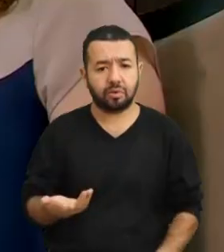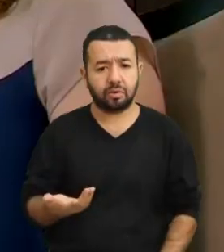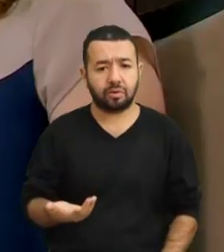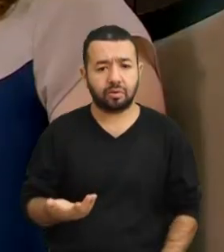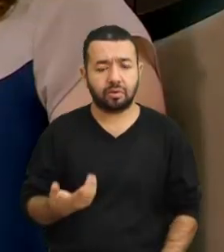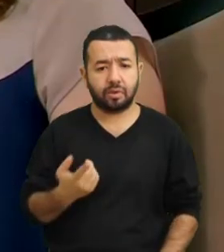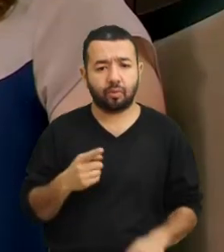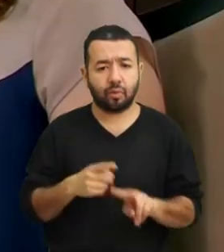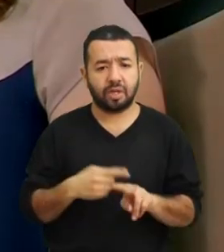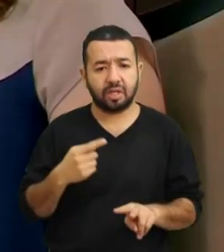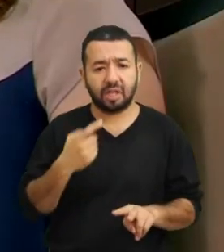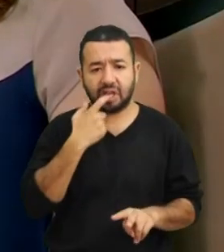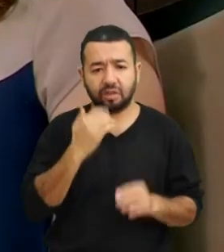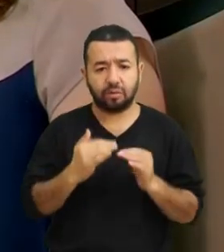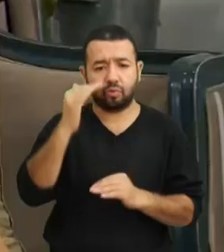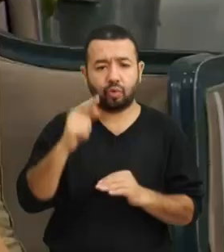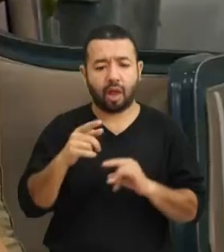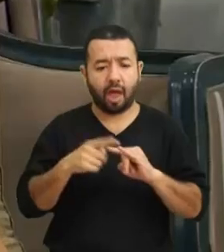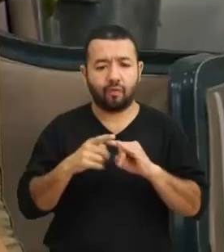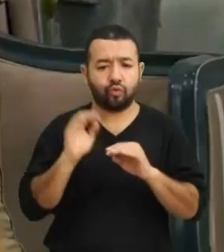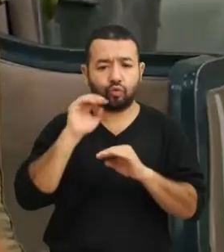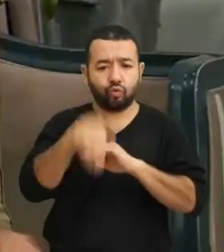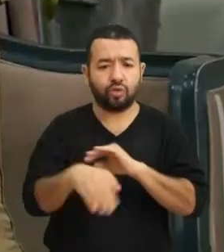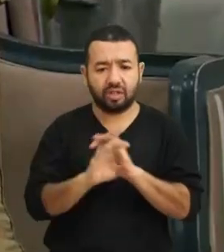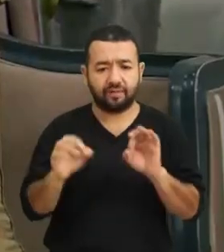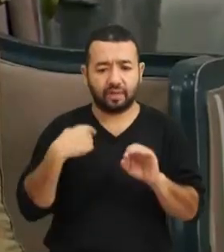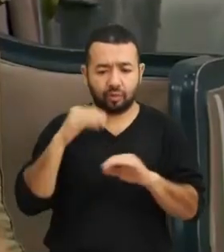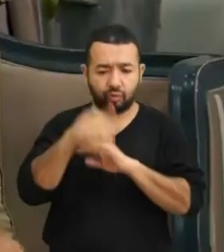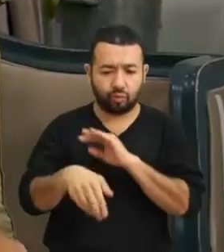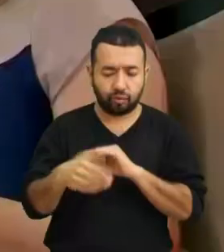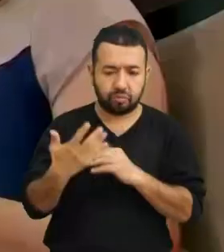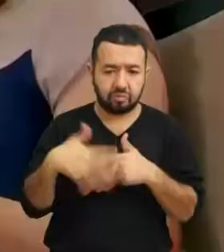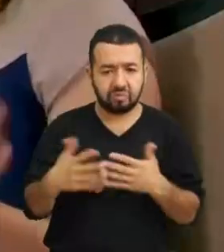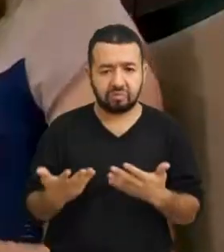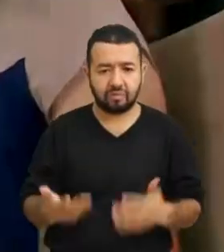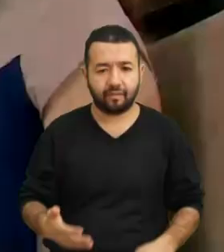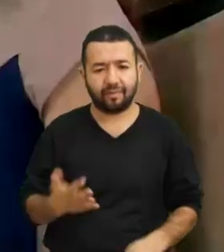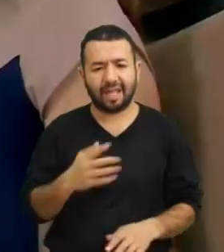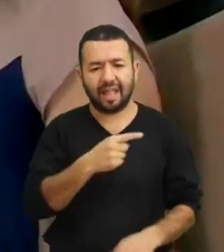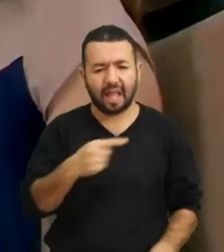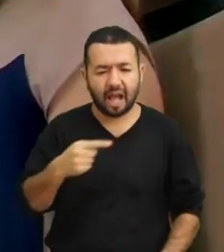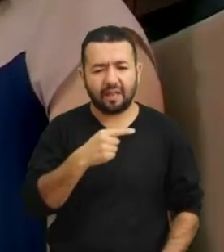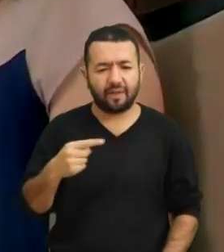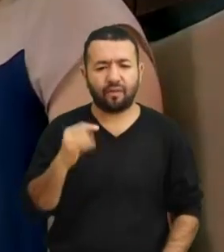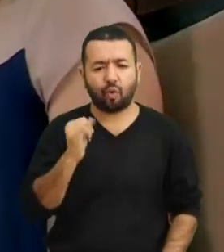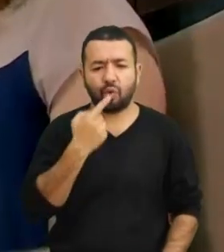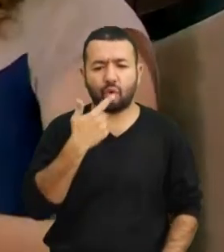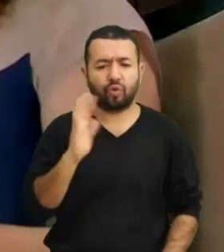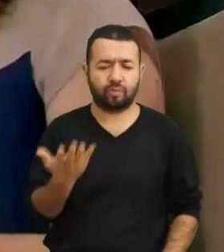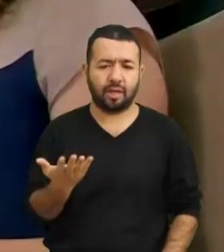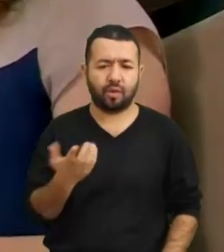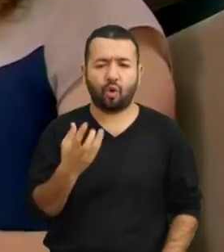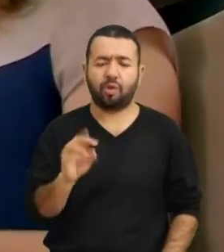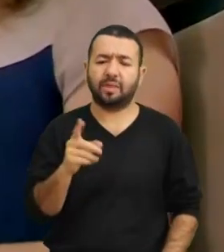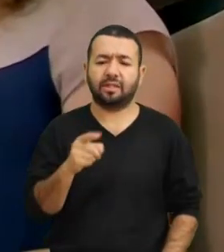yaşa geldi Biricik o havuza hiç düşmemişti. Aa canım. Negatif negatif böyle davranmayın.